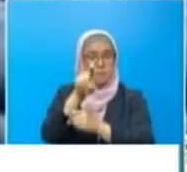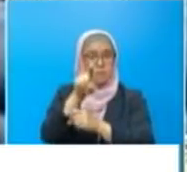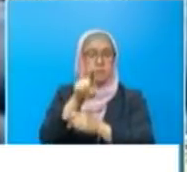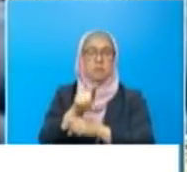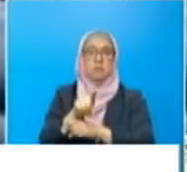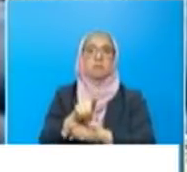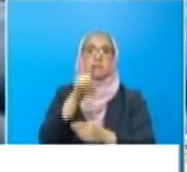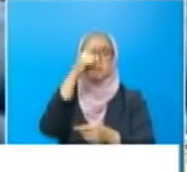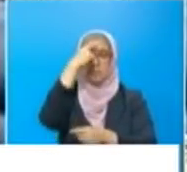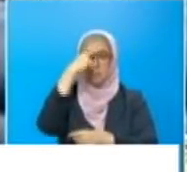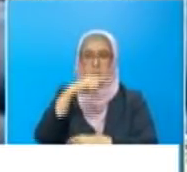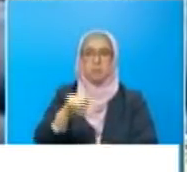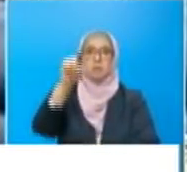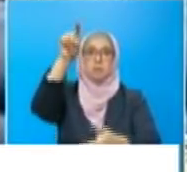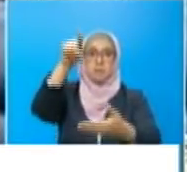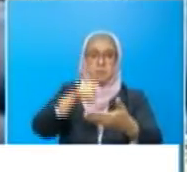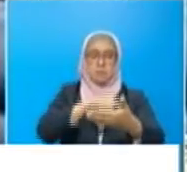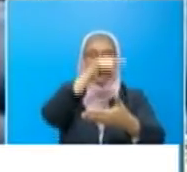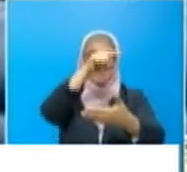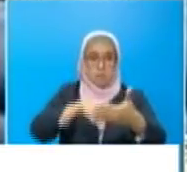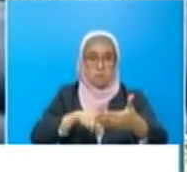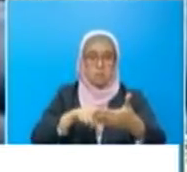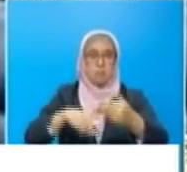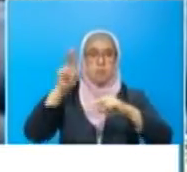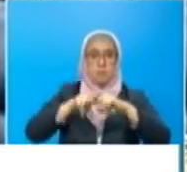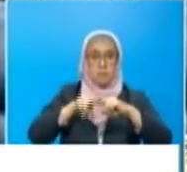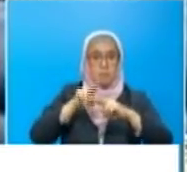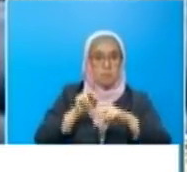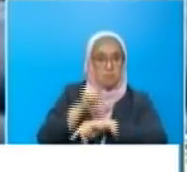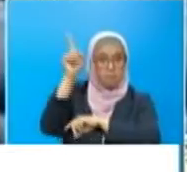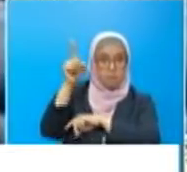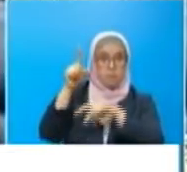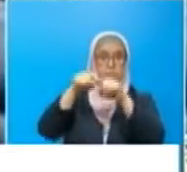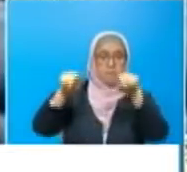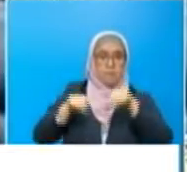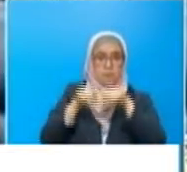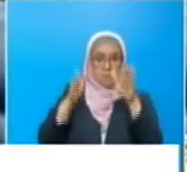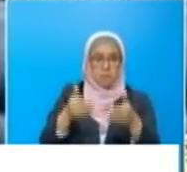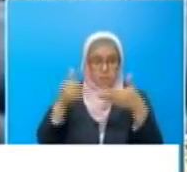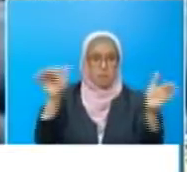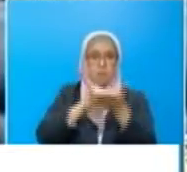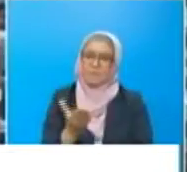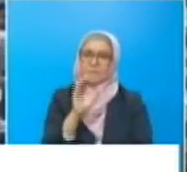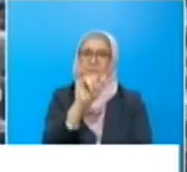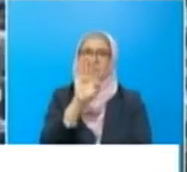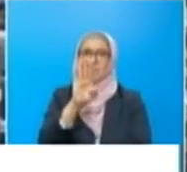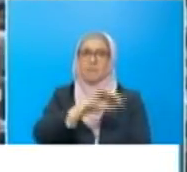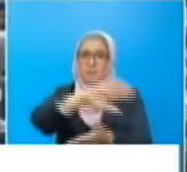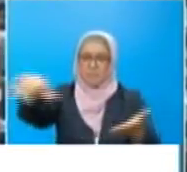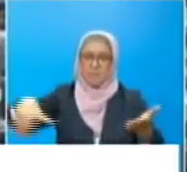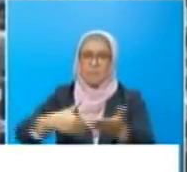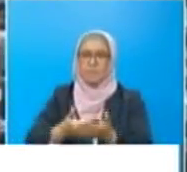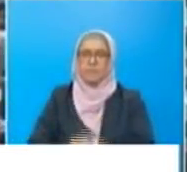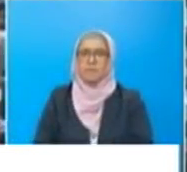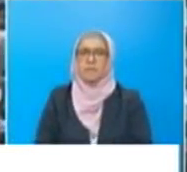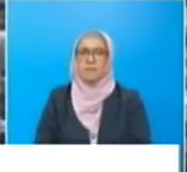perlu diselesai oleh PN dan juga Barisan Nasional sebelumlah mereka beranilah